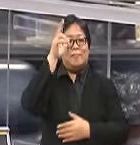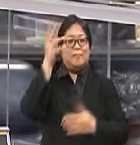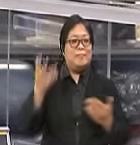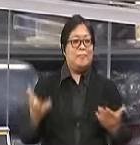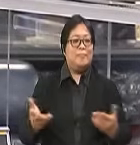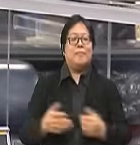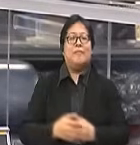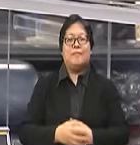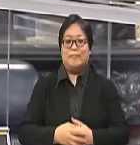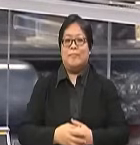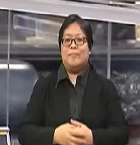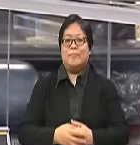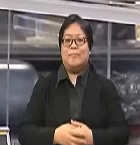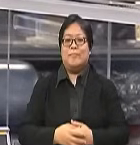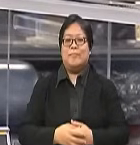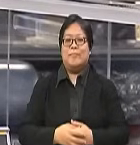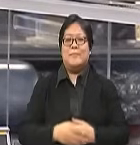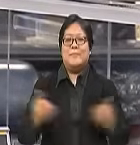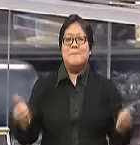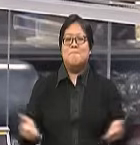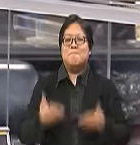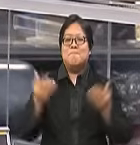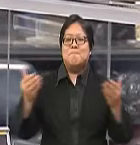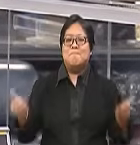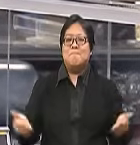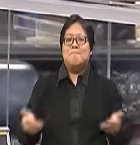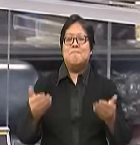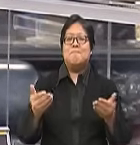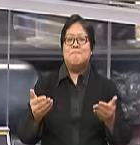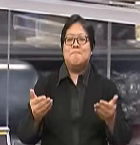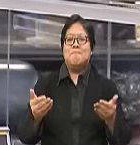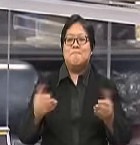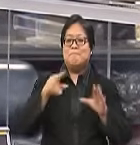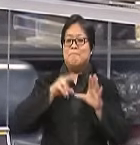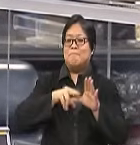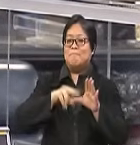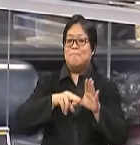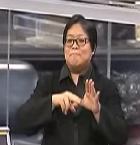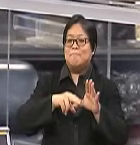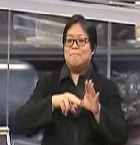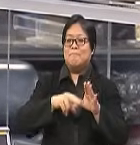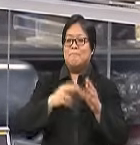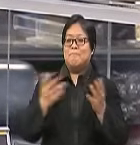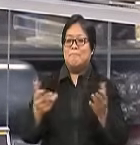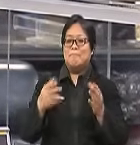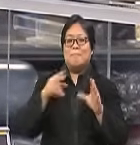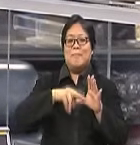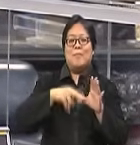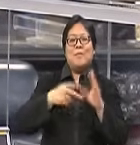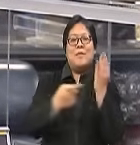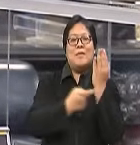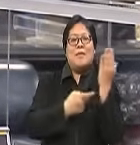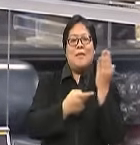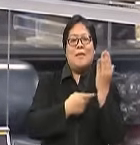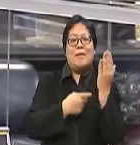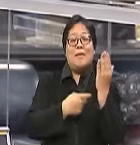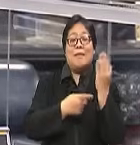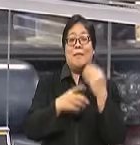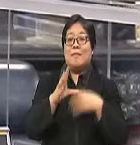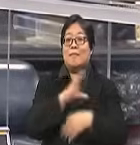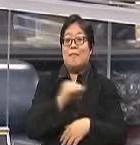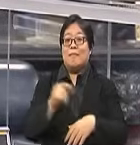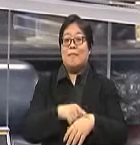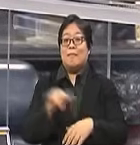untuk mengerjakan lagi Tadi cepat uh prabot kita Hani dan saya